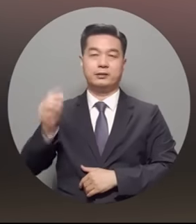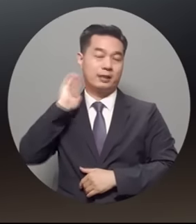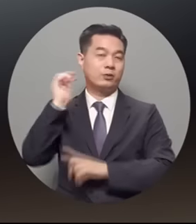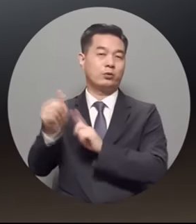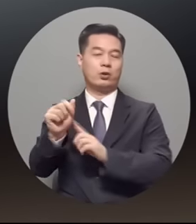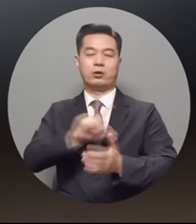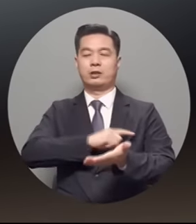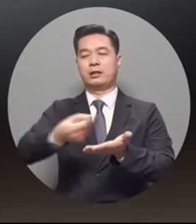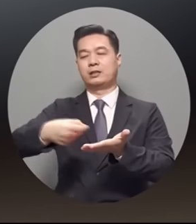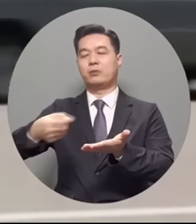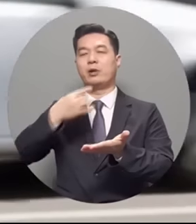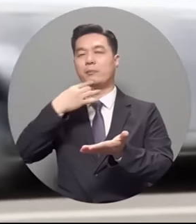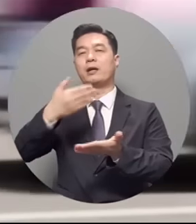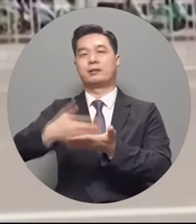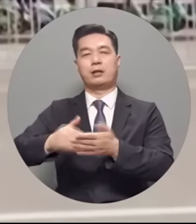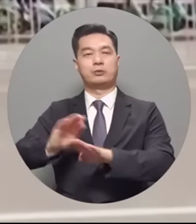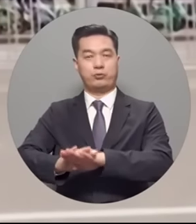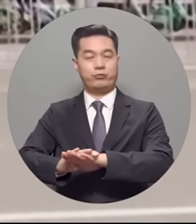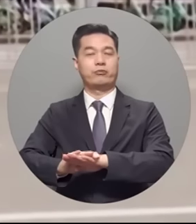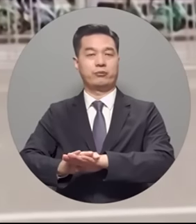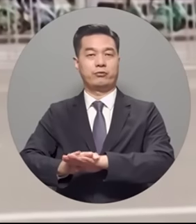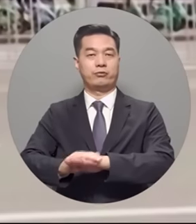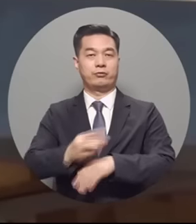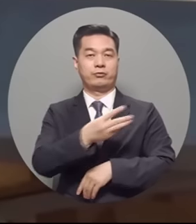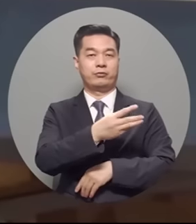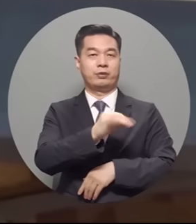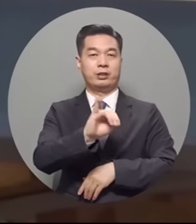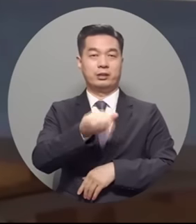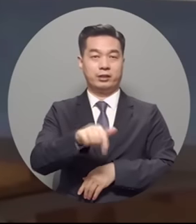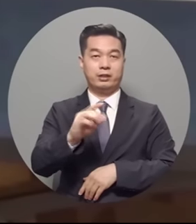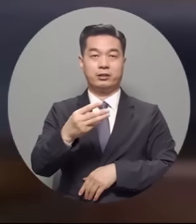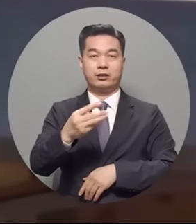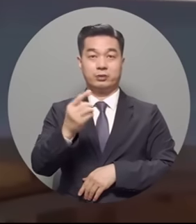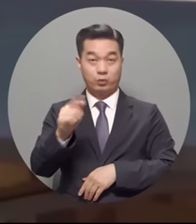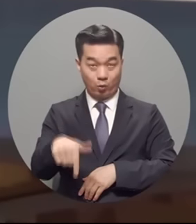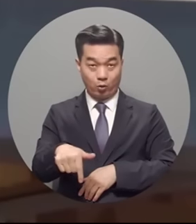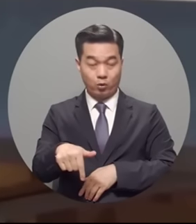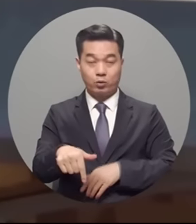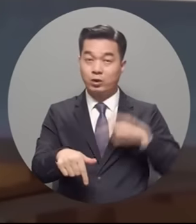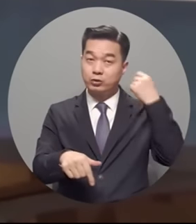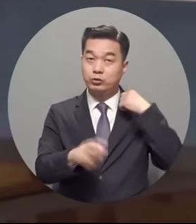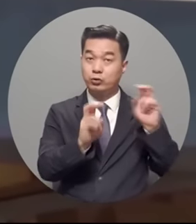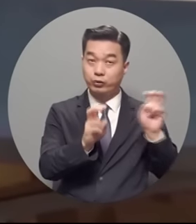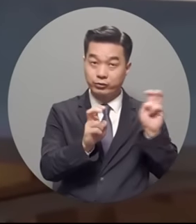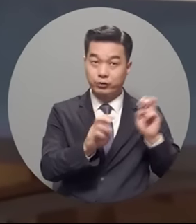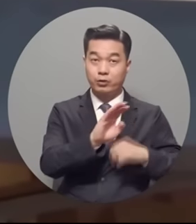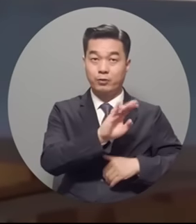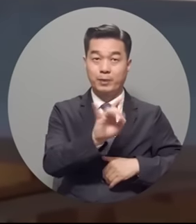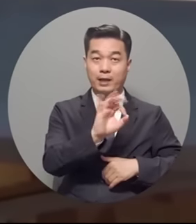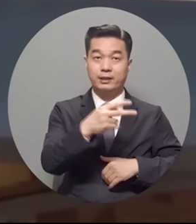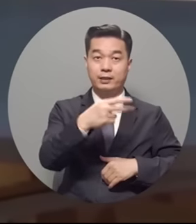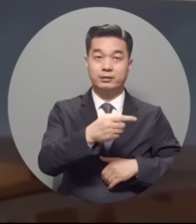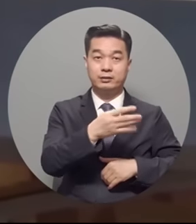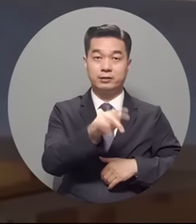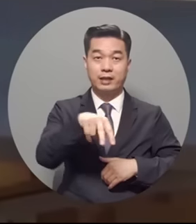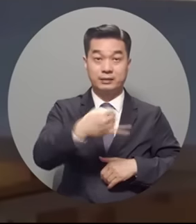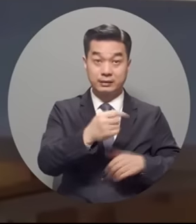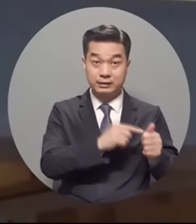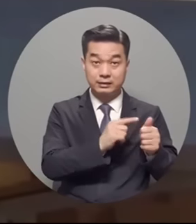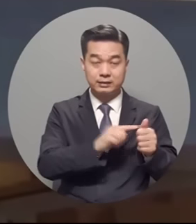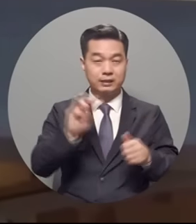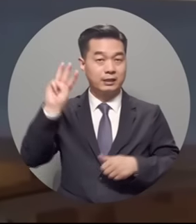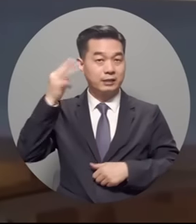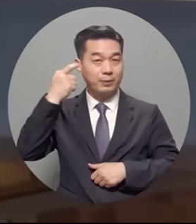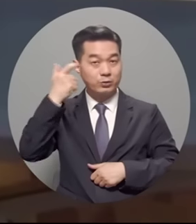서명만 남았습니다. 이로써 틱톡 모회사인 중국 기업 바이트댄스가 최장 360일 안에 미국